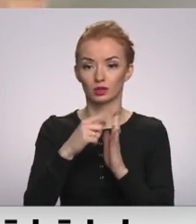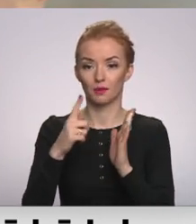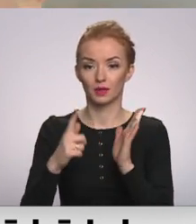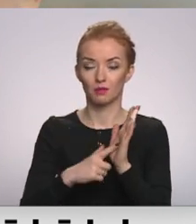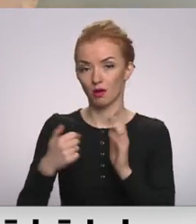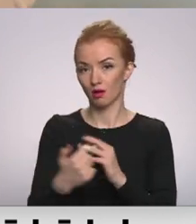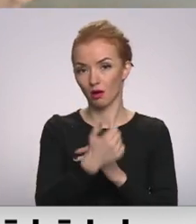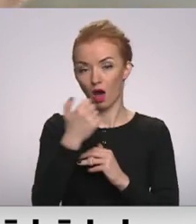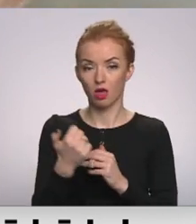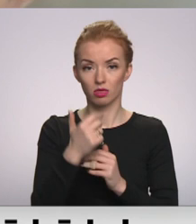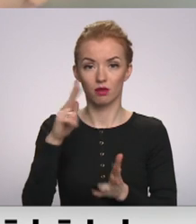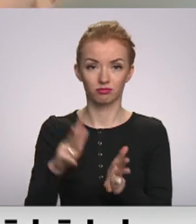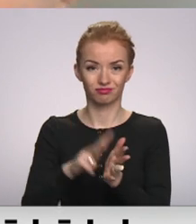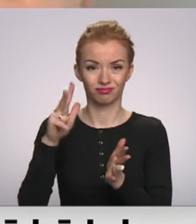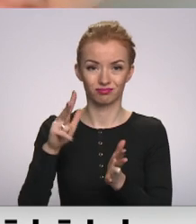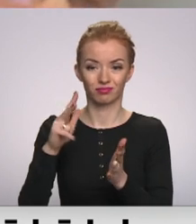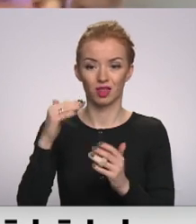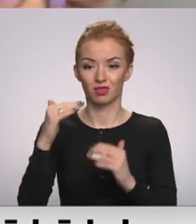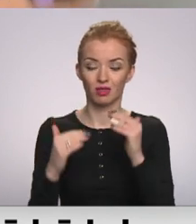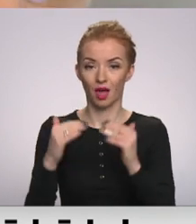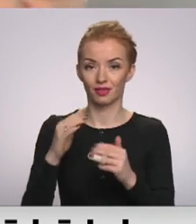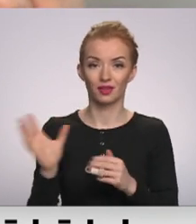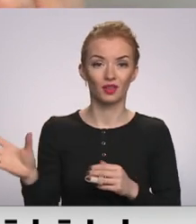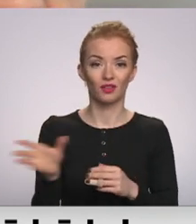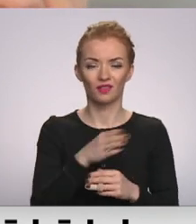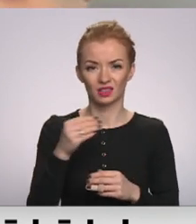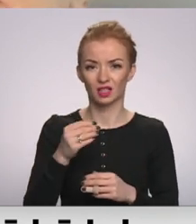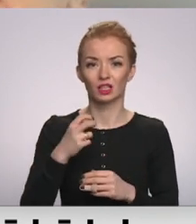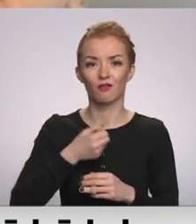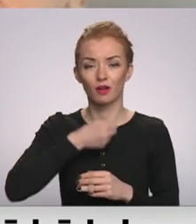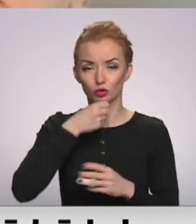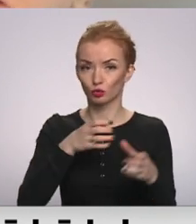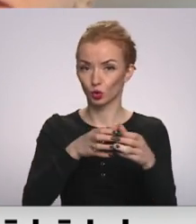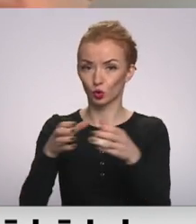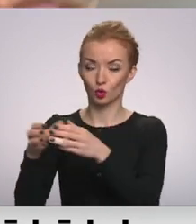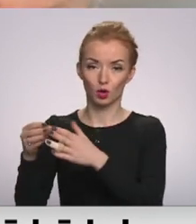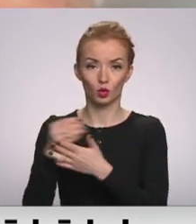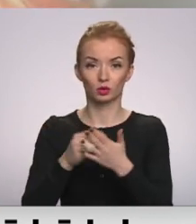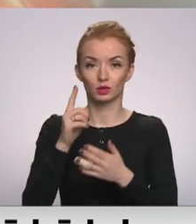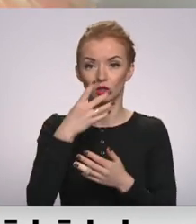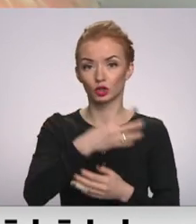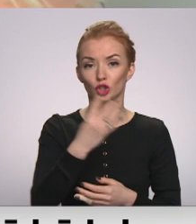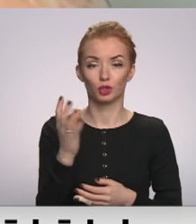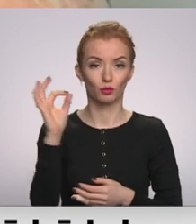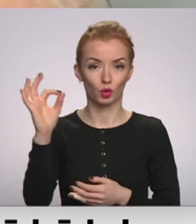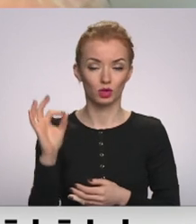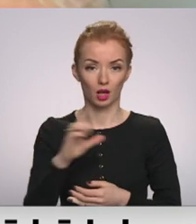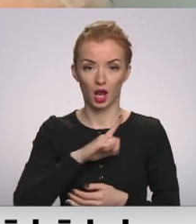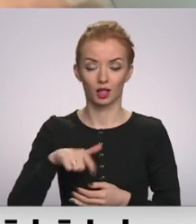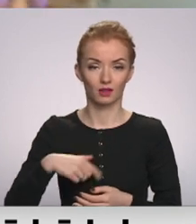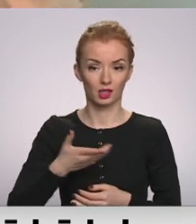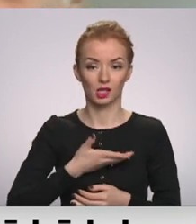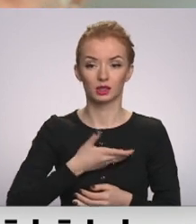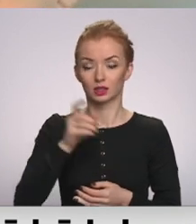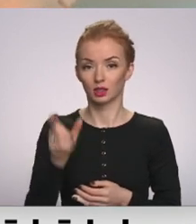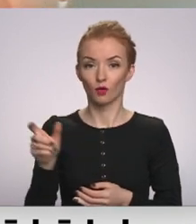2017. Gada verificētie dati. Visās vecuma grupās liecina, ka tikai 44% Latvijas